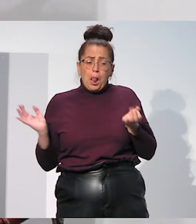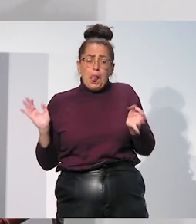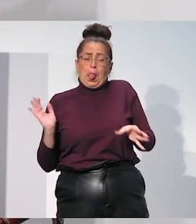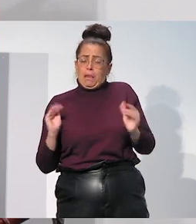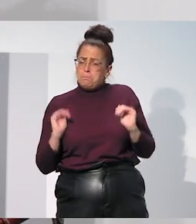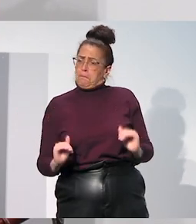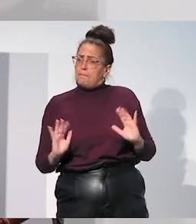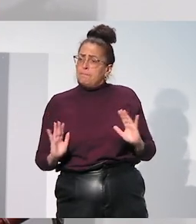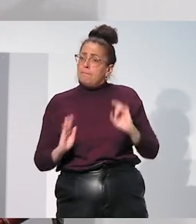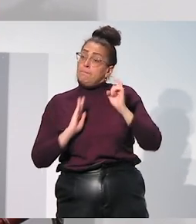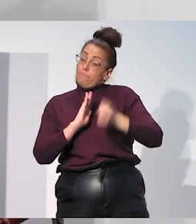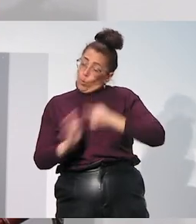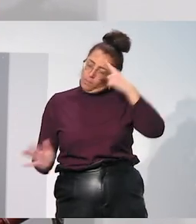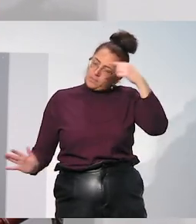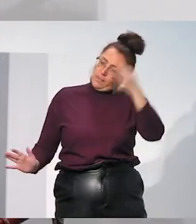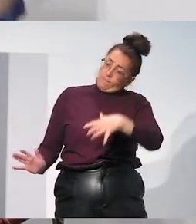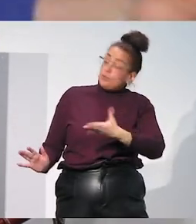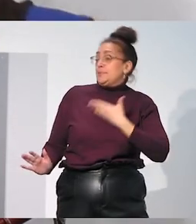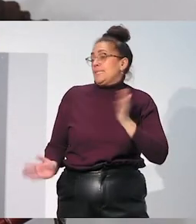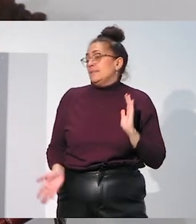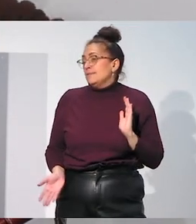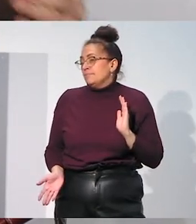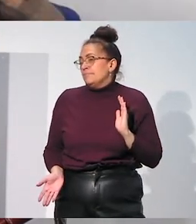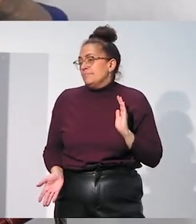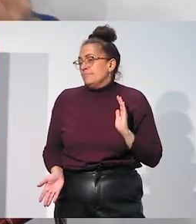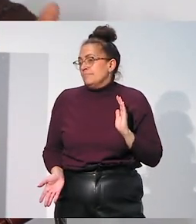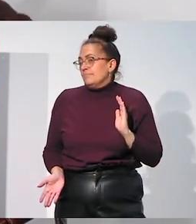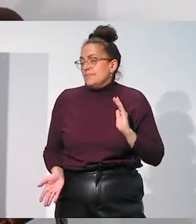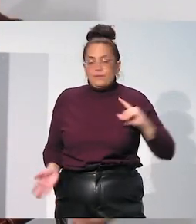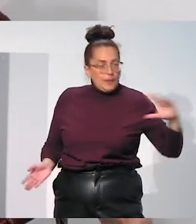réinventer, voilà, c'est mon affaire. Mais réinventer